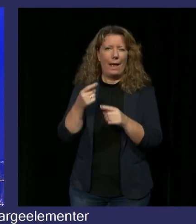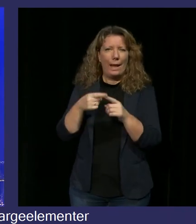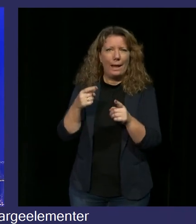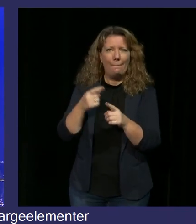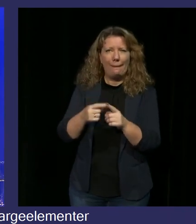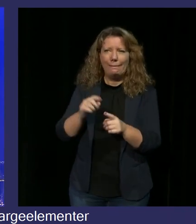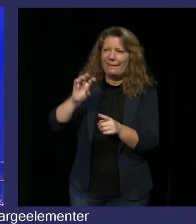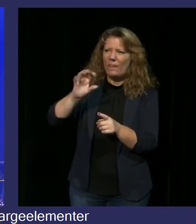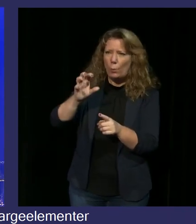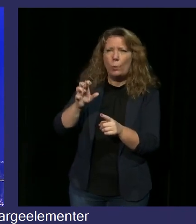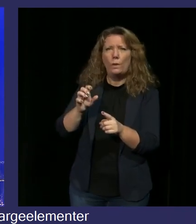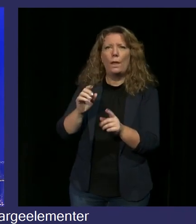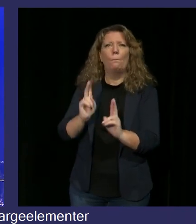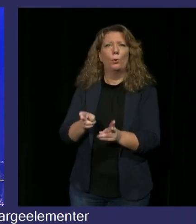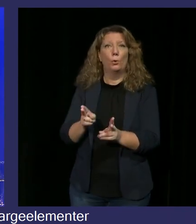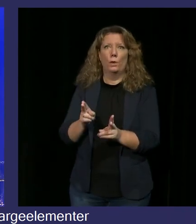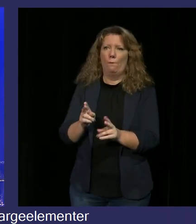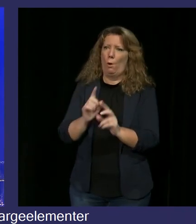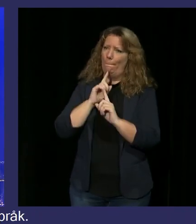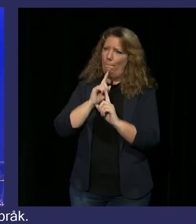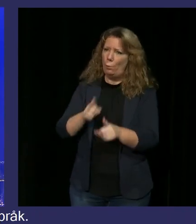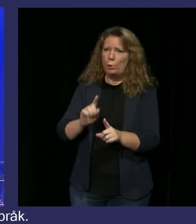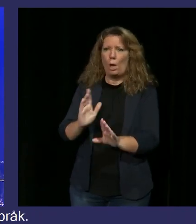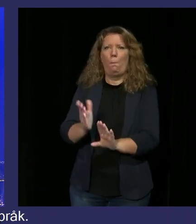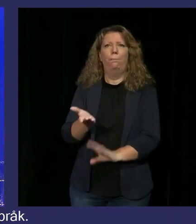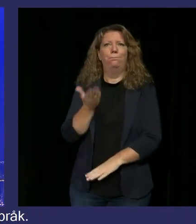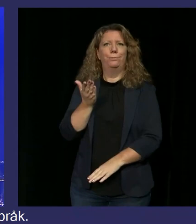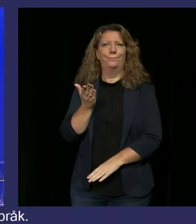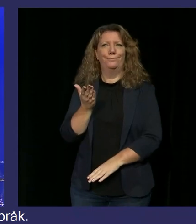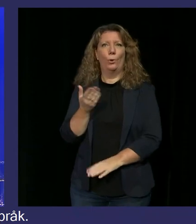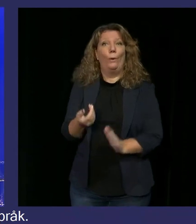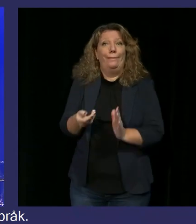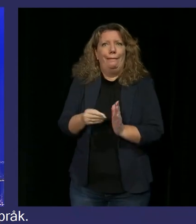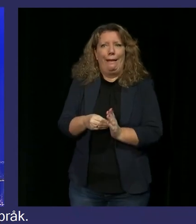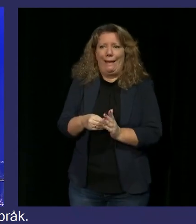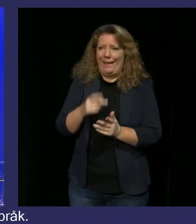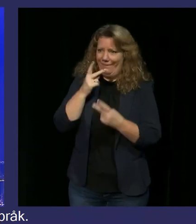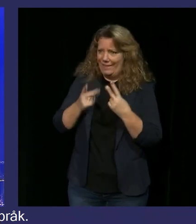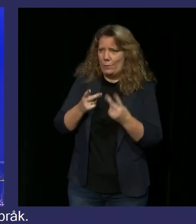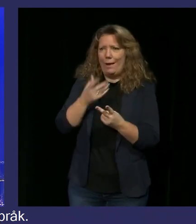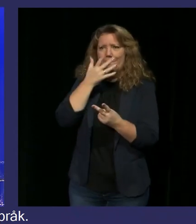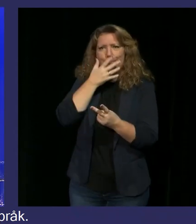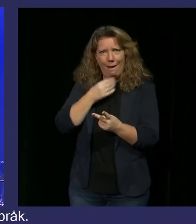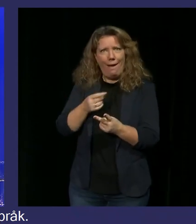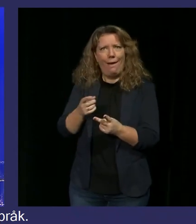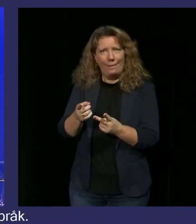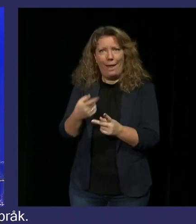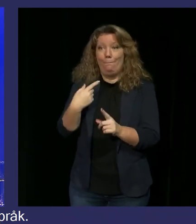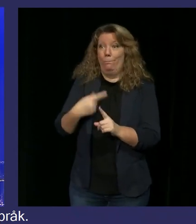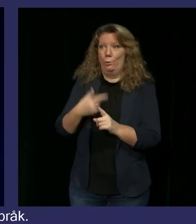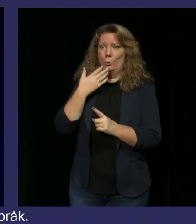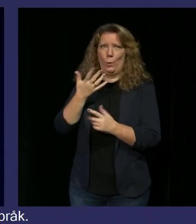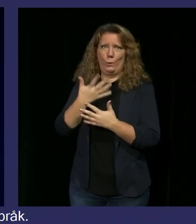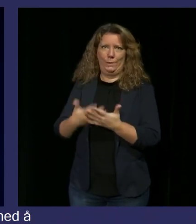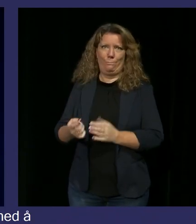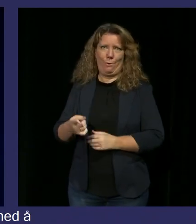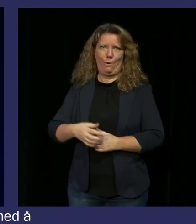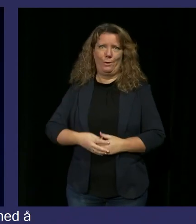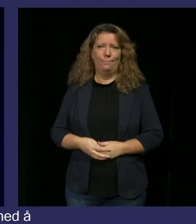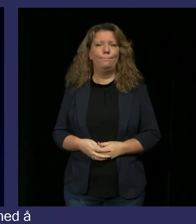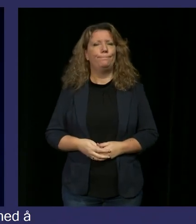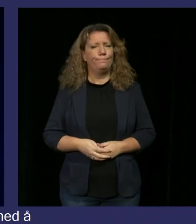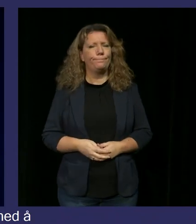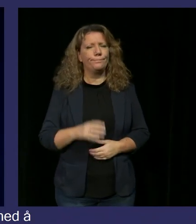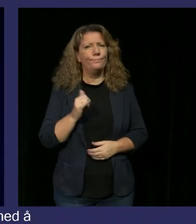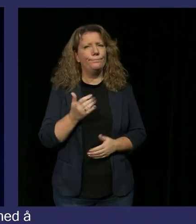få fram budskapet, så de var visuelt pene i tillegg til å ha et fint språk. Akkurat. Du skal